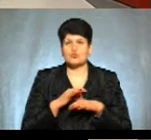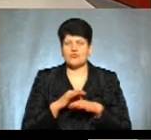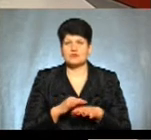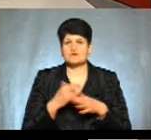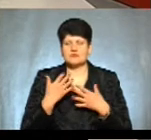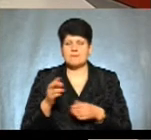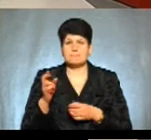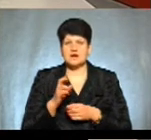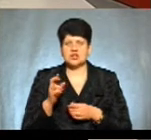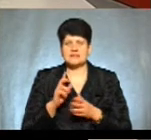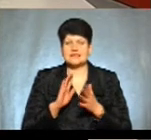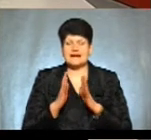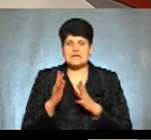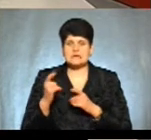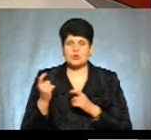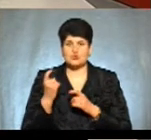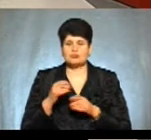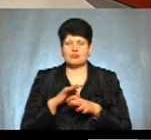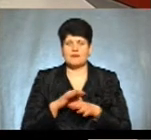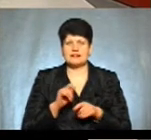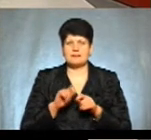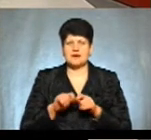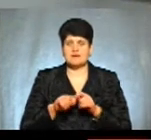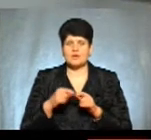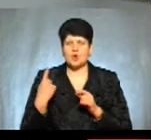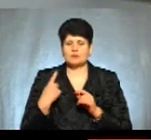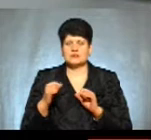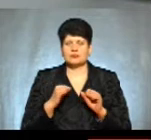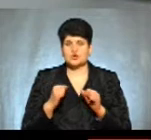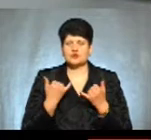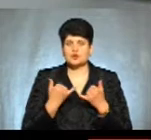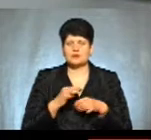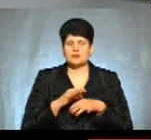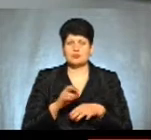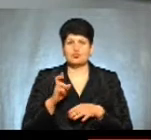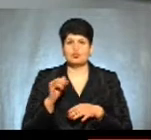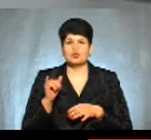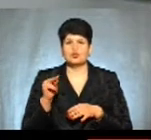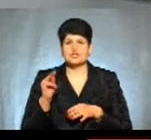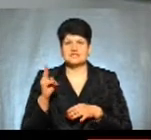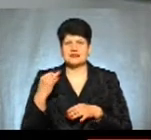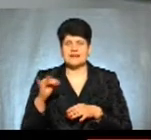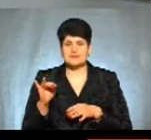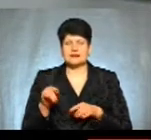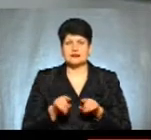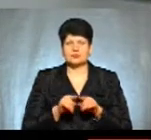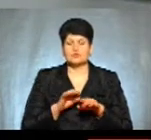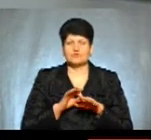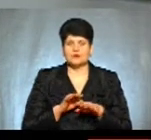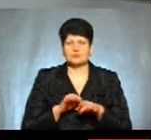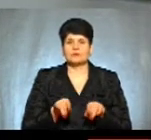вже Бережанський лісгосп, проведений перевірка обласним управлінням, сьогодні проводиться Бучицький, і зрештою ми підемо по тих самих же